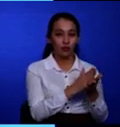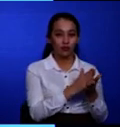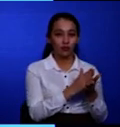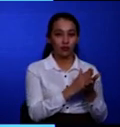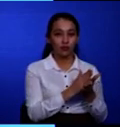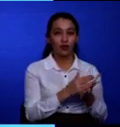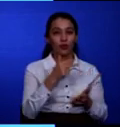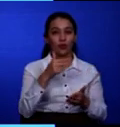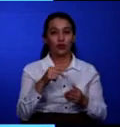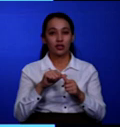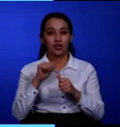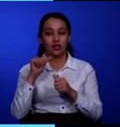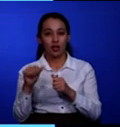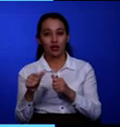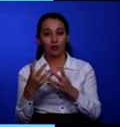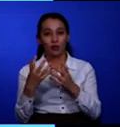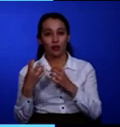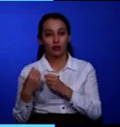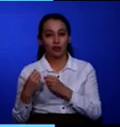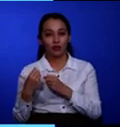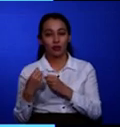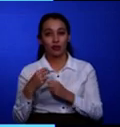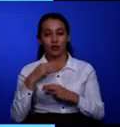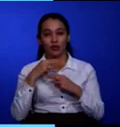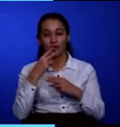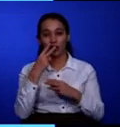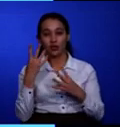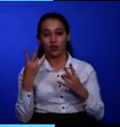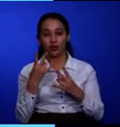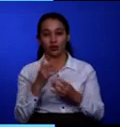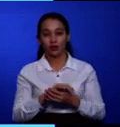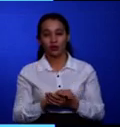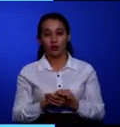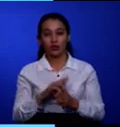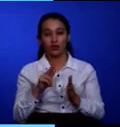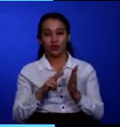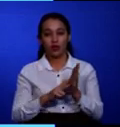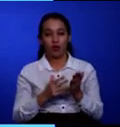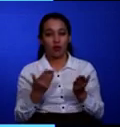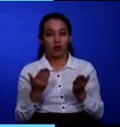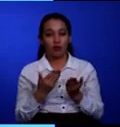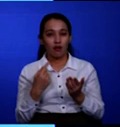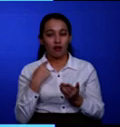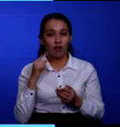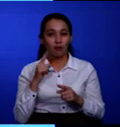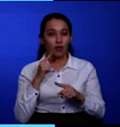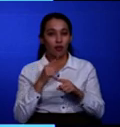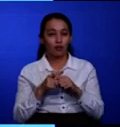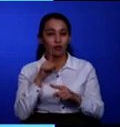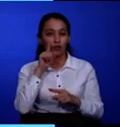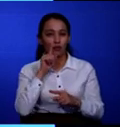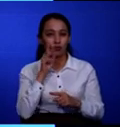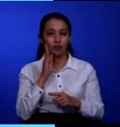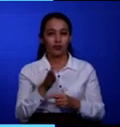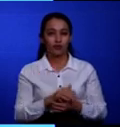Biz 30 ni ajratayotganimizda mana shunga e'tibor berishimiz kerak. 80 ga qaysi sonni qo'shsak qulayroq